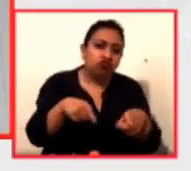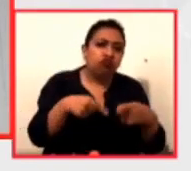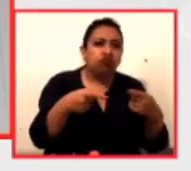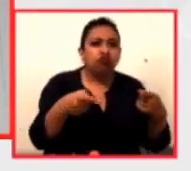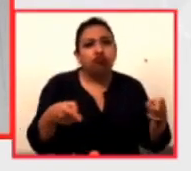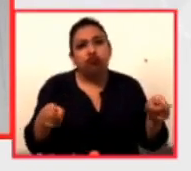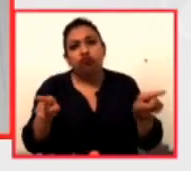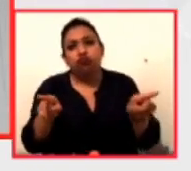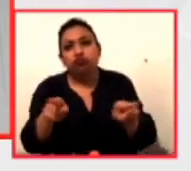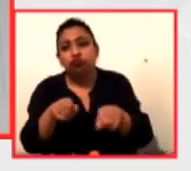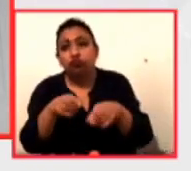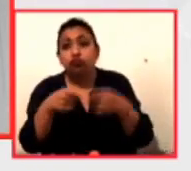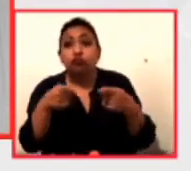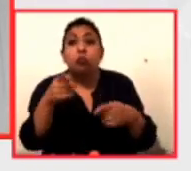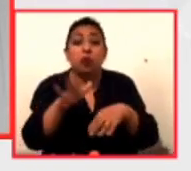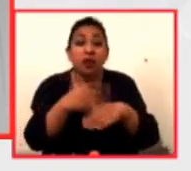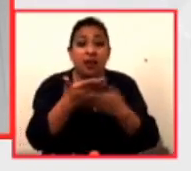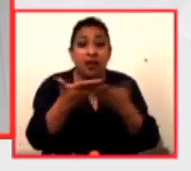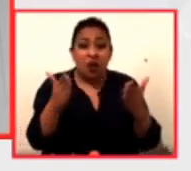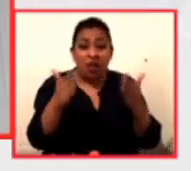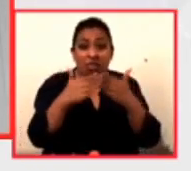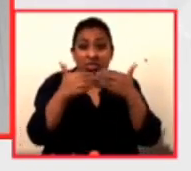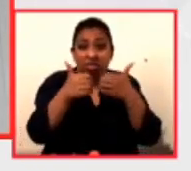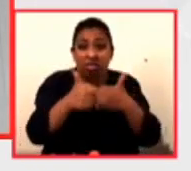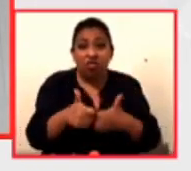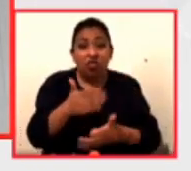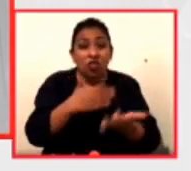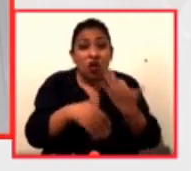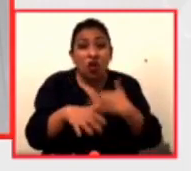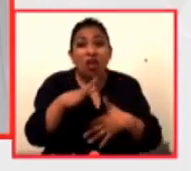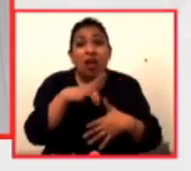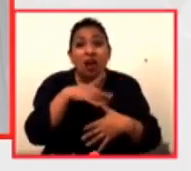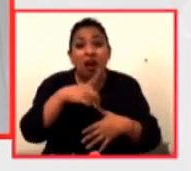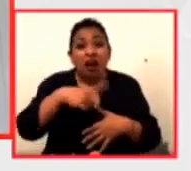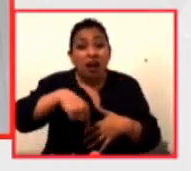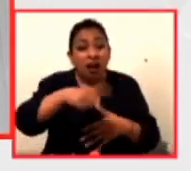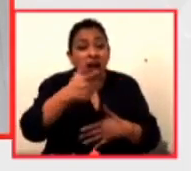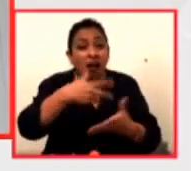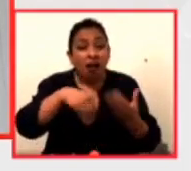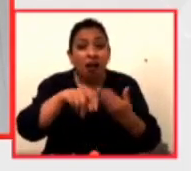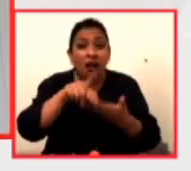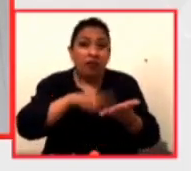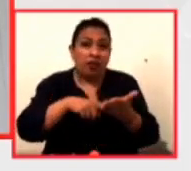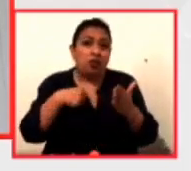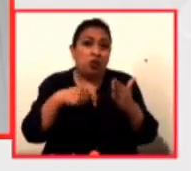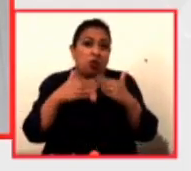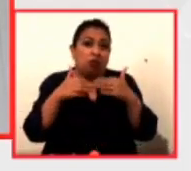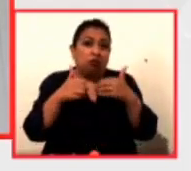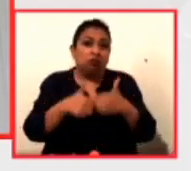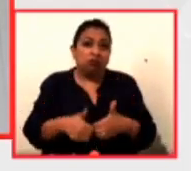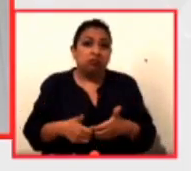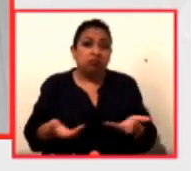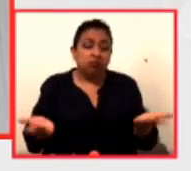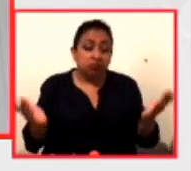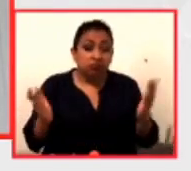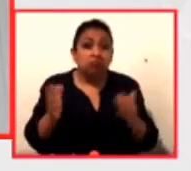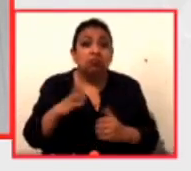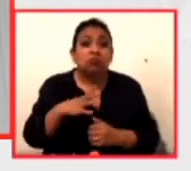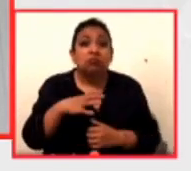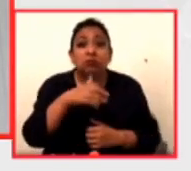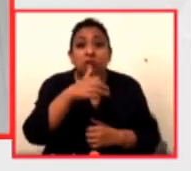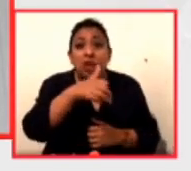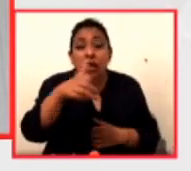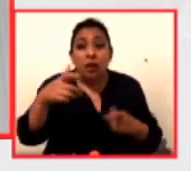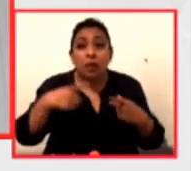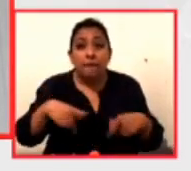années 30 en l'occurrence et qui met en lumière les dérives d'un système en particulier et il nous semblait que tout